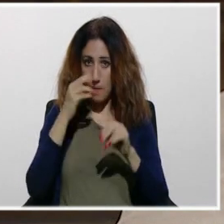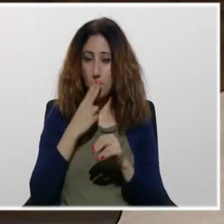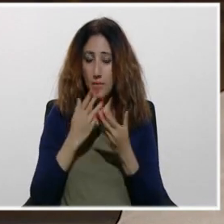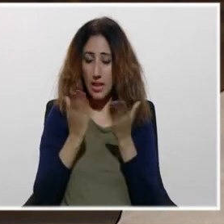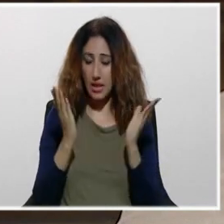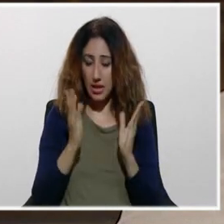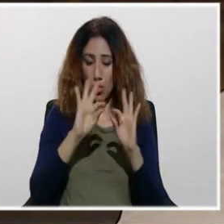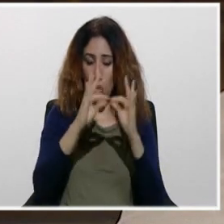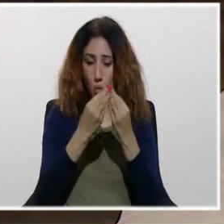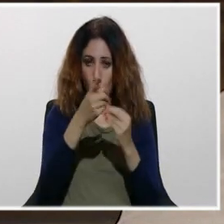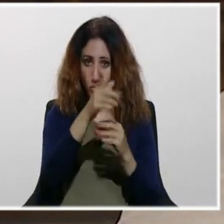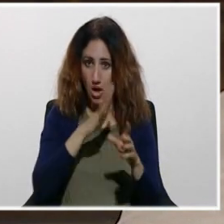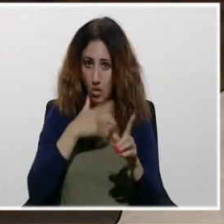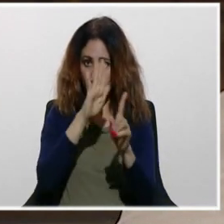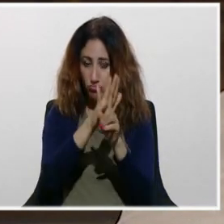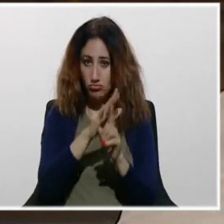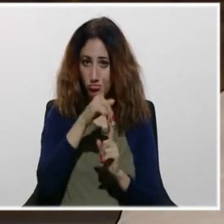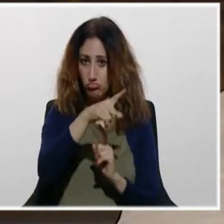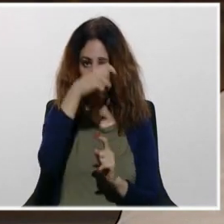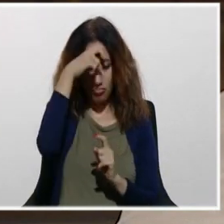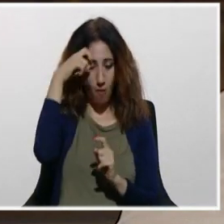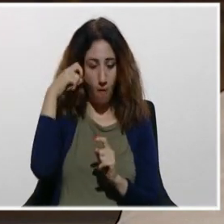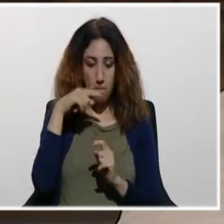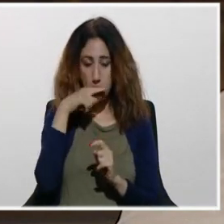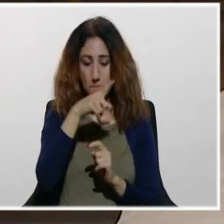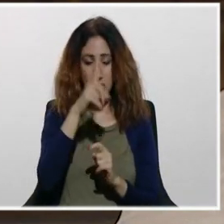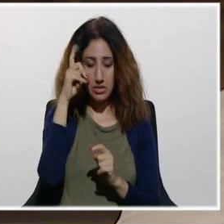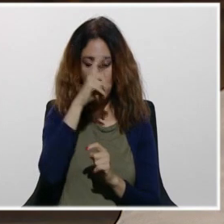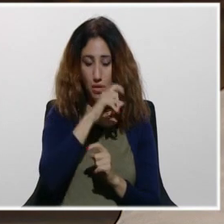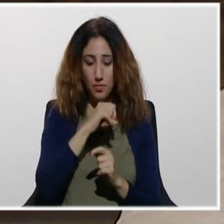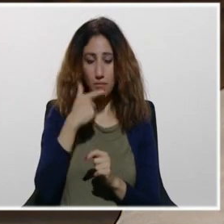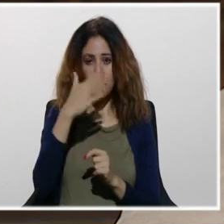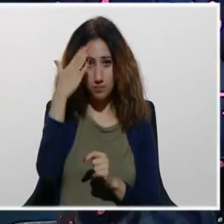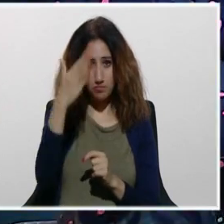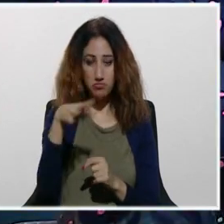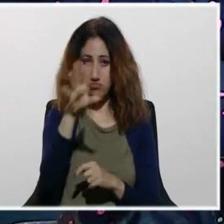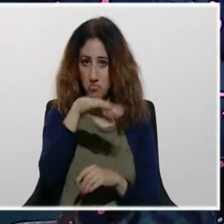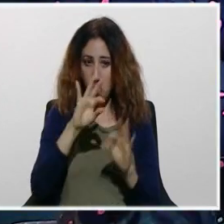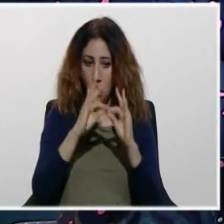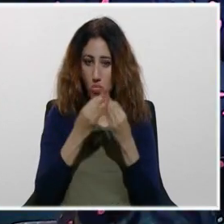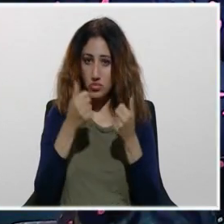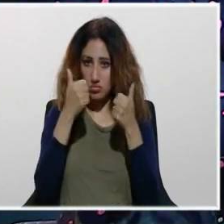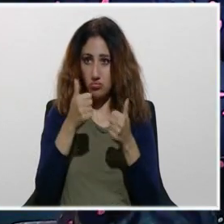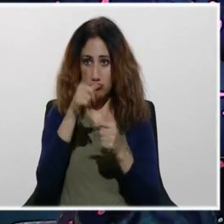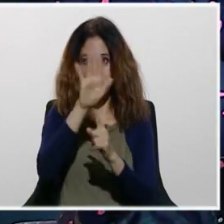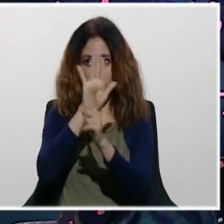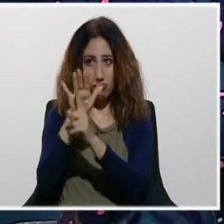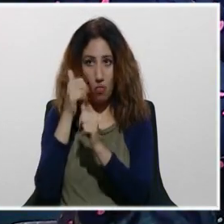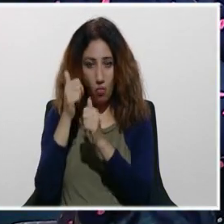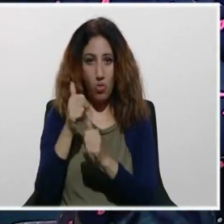الاسره المكافحه دي اللي معانا في البرنامج. مظبوط طبعا، تحياتي للاسره العظيمه جدا، ودعوتنا من كل